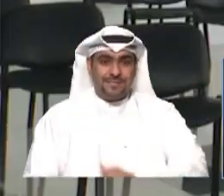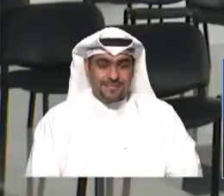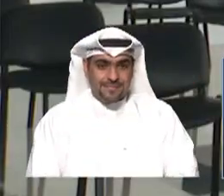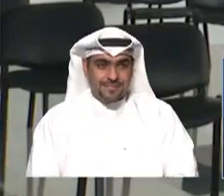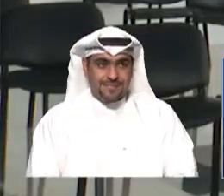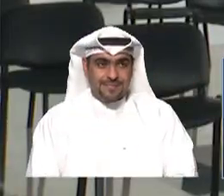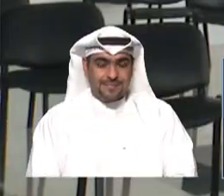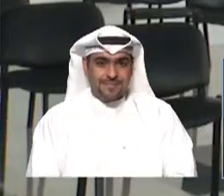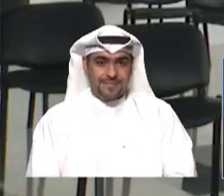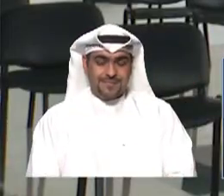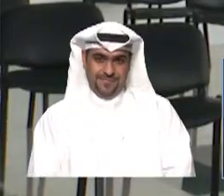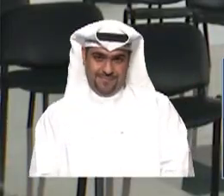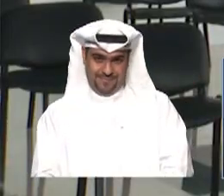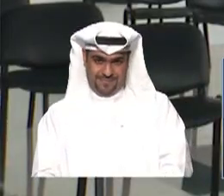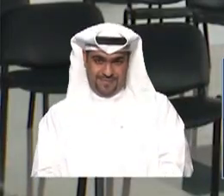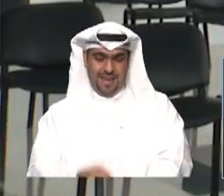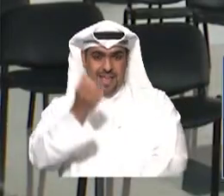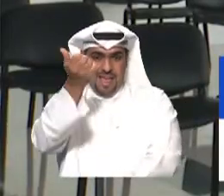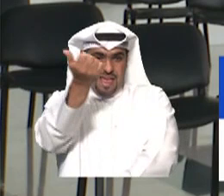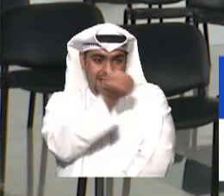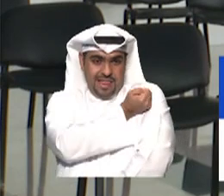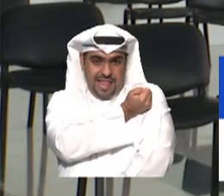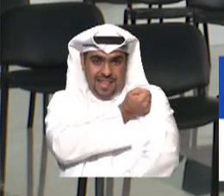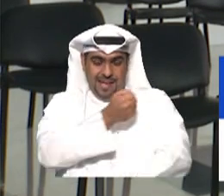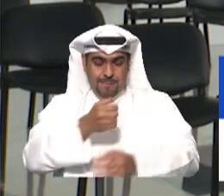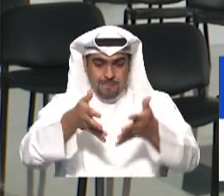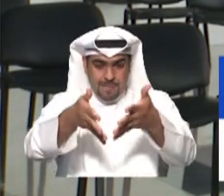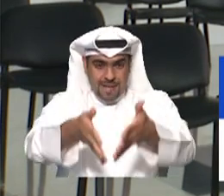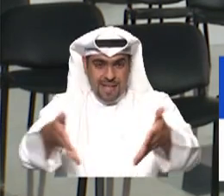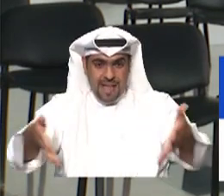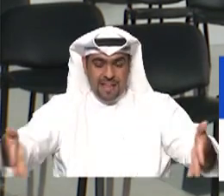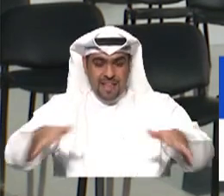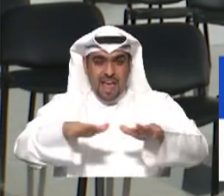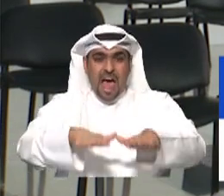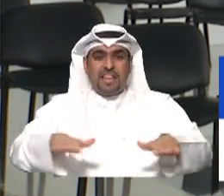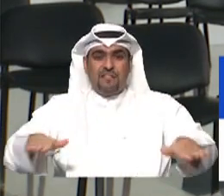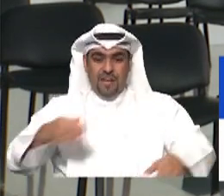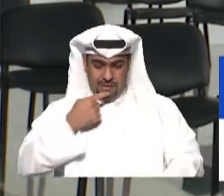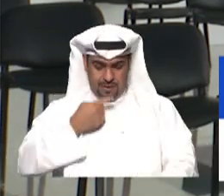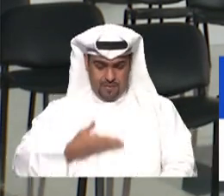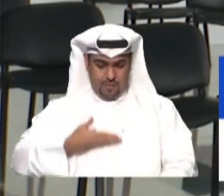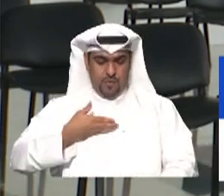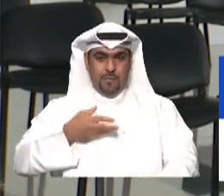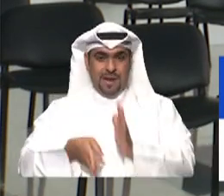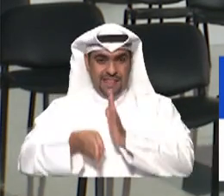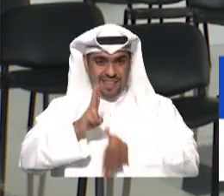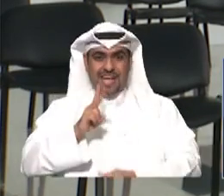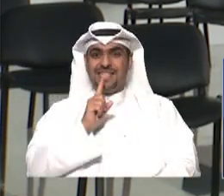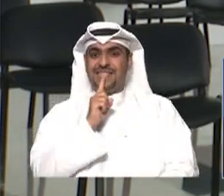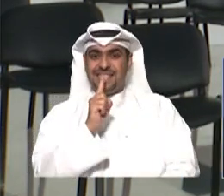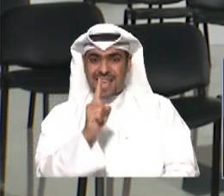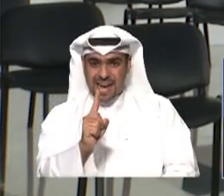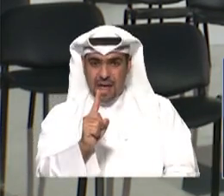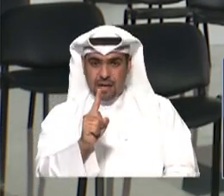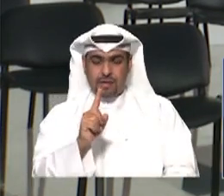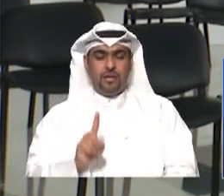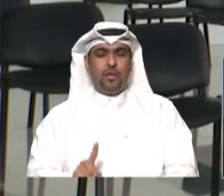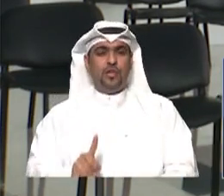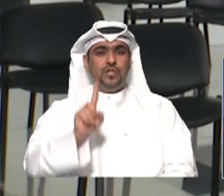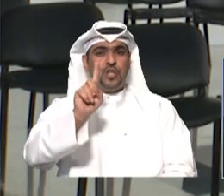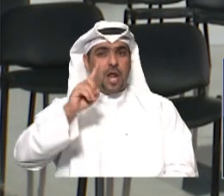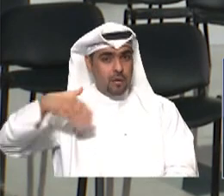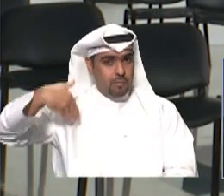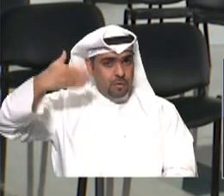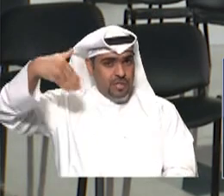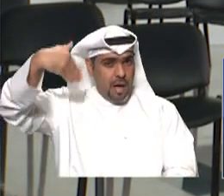الأمر طبعا يساعد في الوصول إلى المناعة المجتمعية، وأيضا هو سمح لنا بالعودة الآمنة